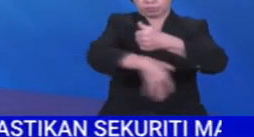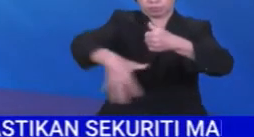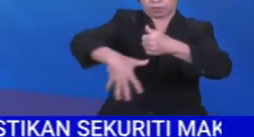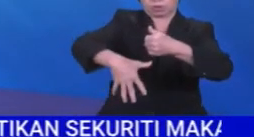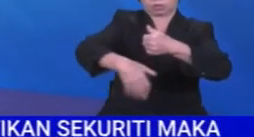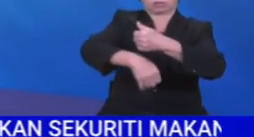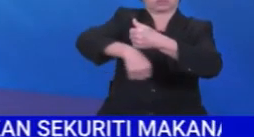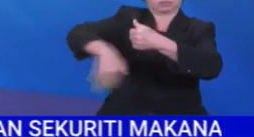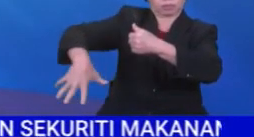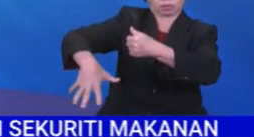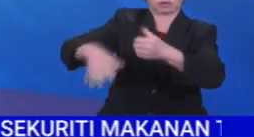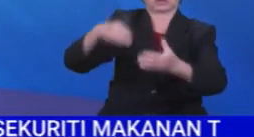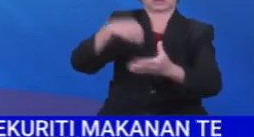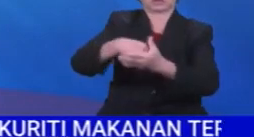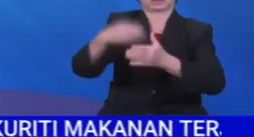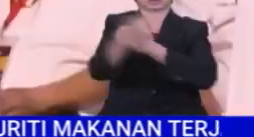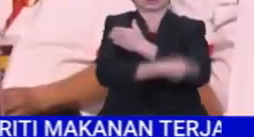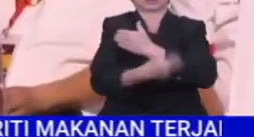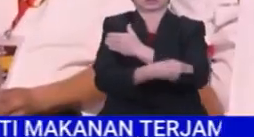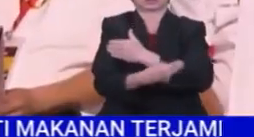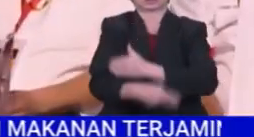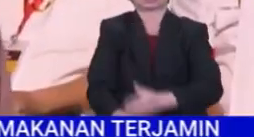cawangan dan Negeri